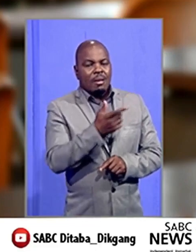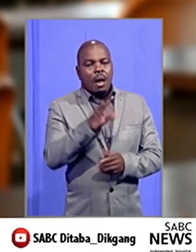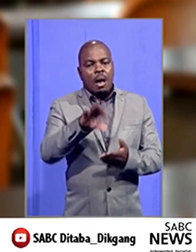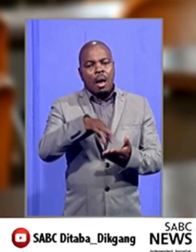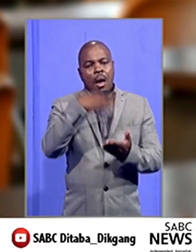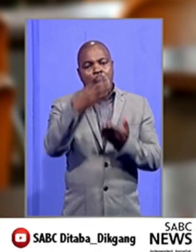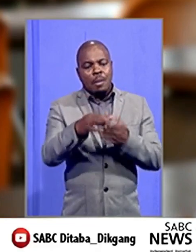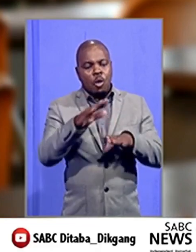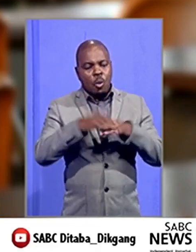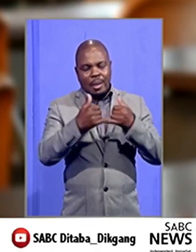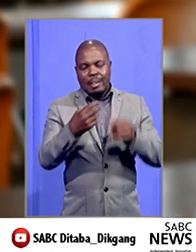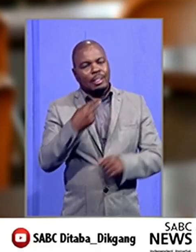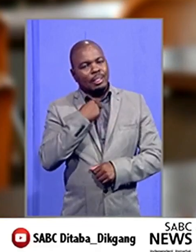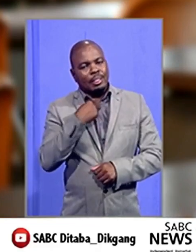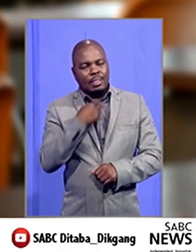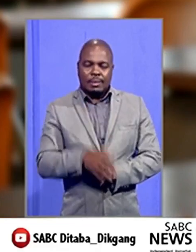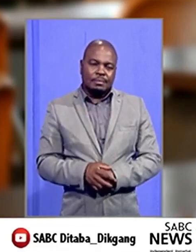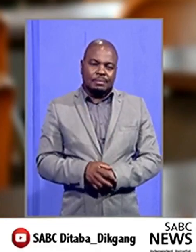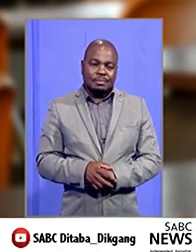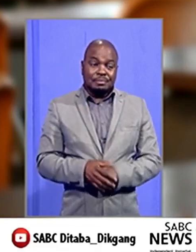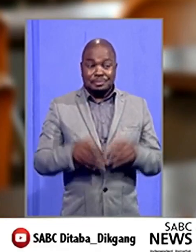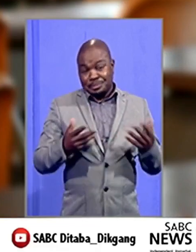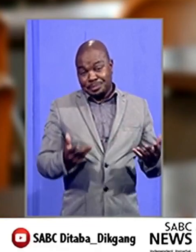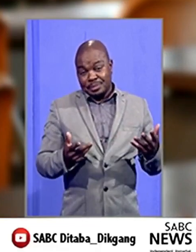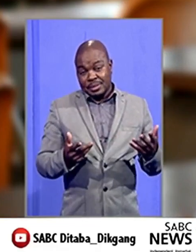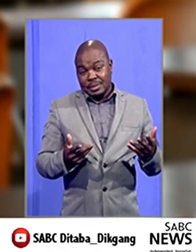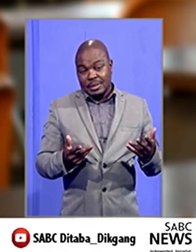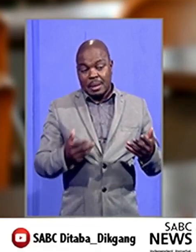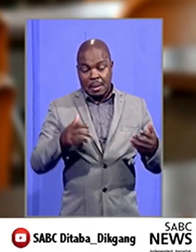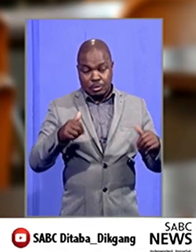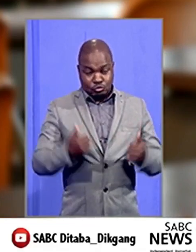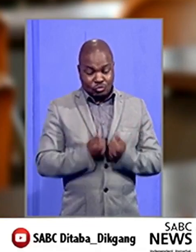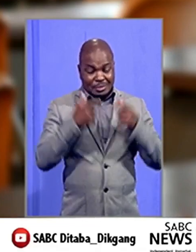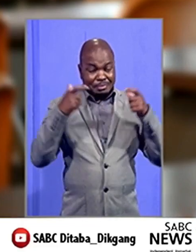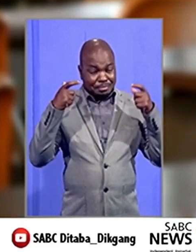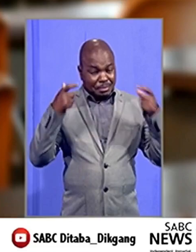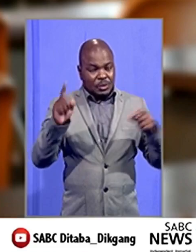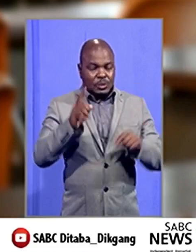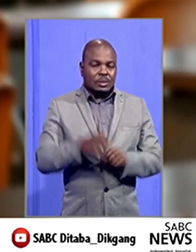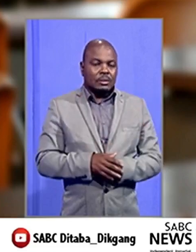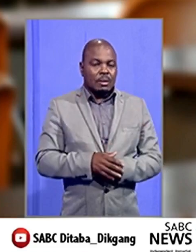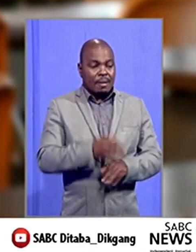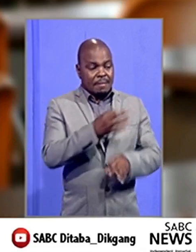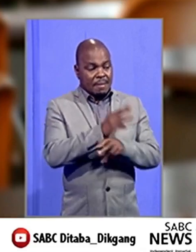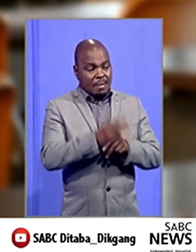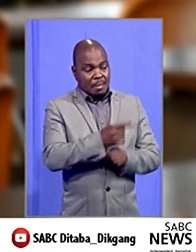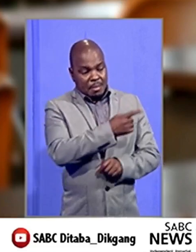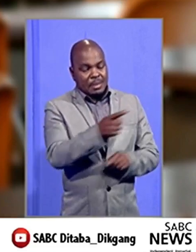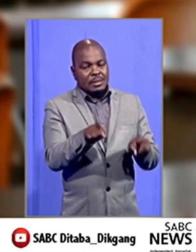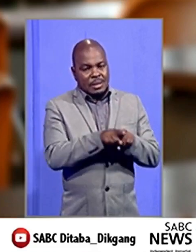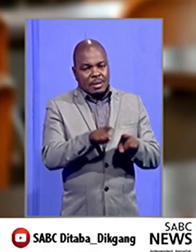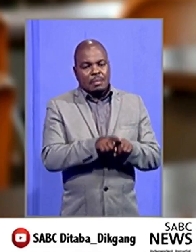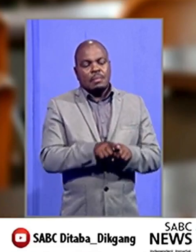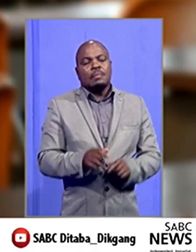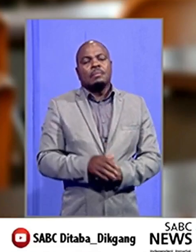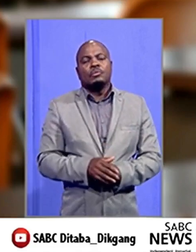ka online. And then matsapa a magolo gape ke gore batsadi le bona ba batlela